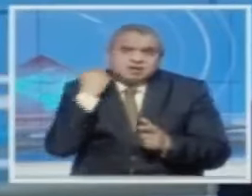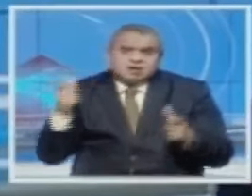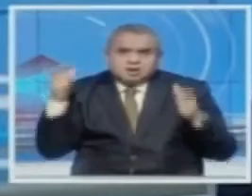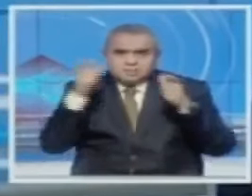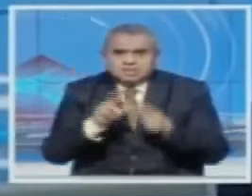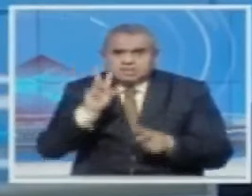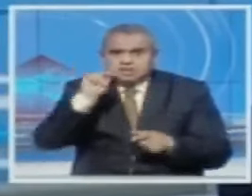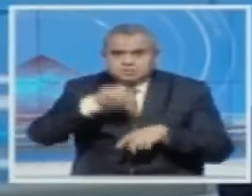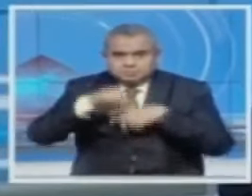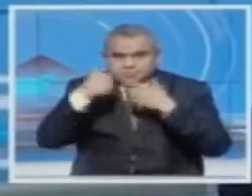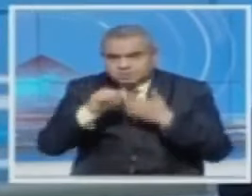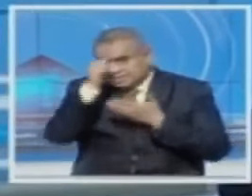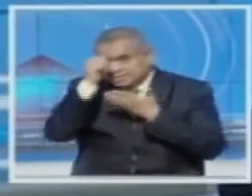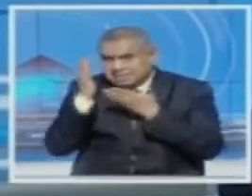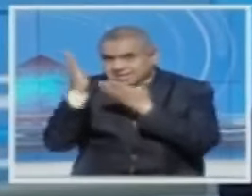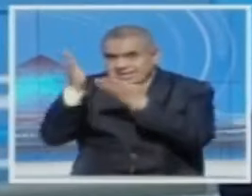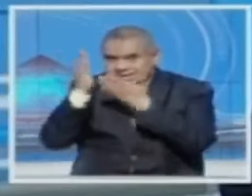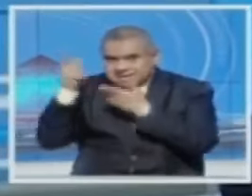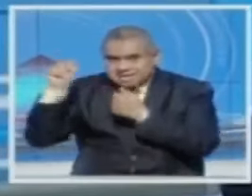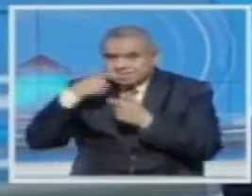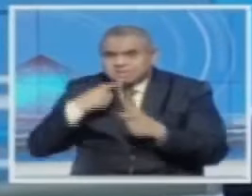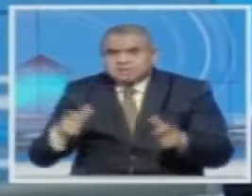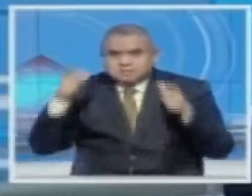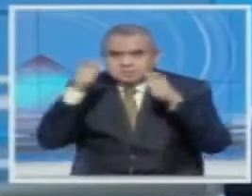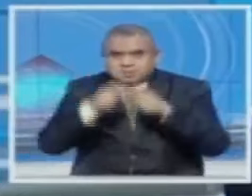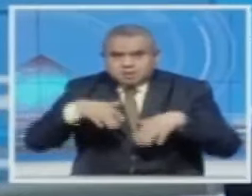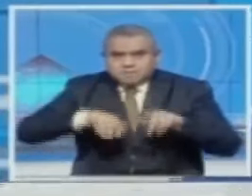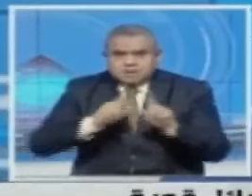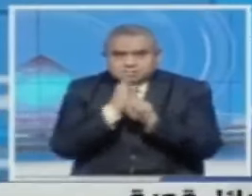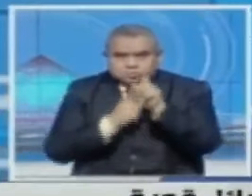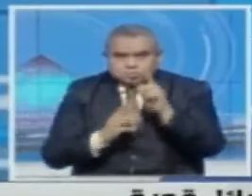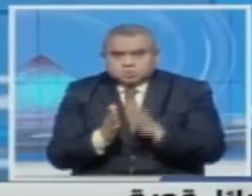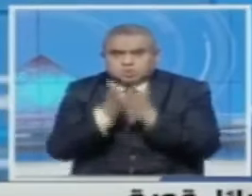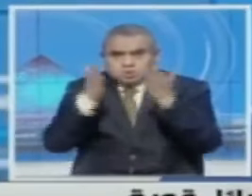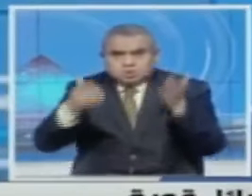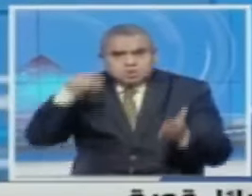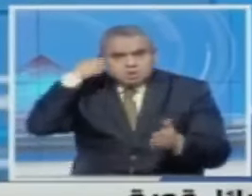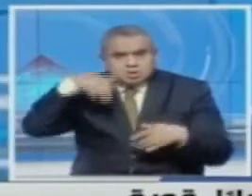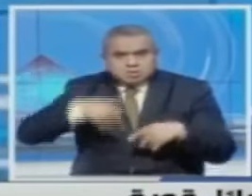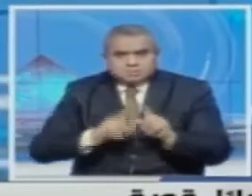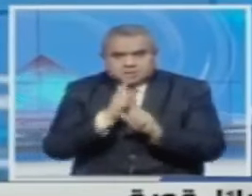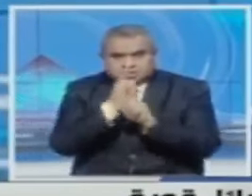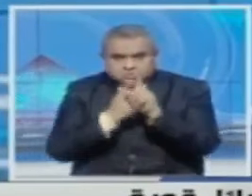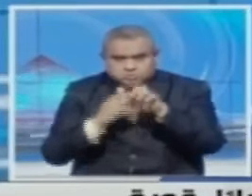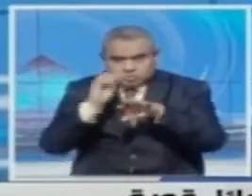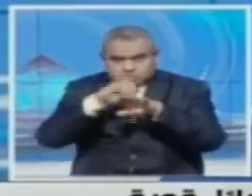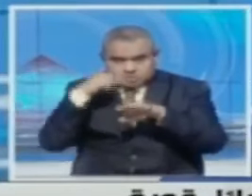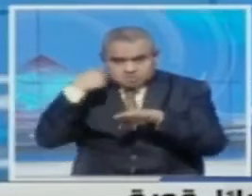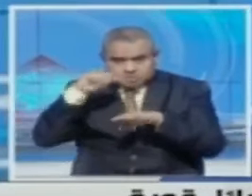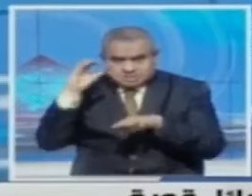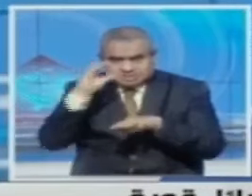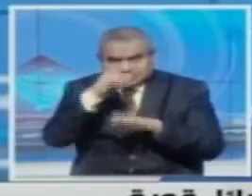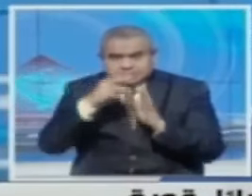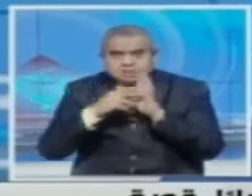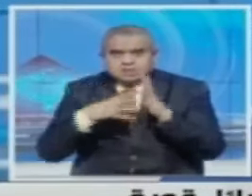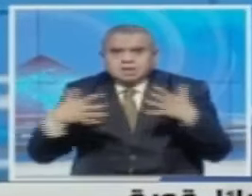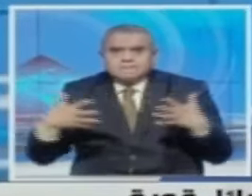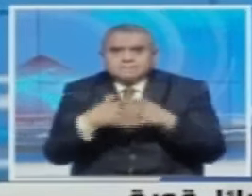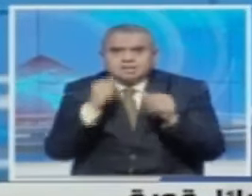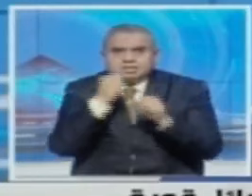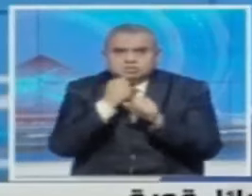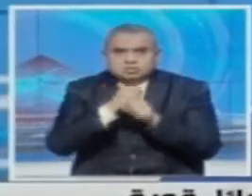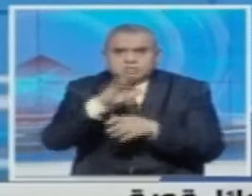قمة 20 بنيودلهي. وخلال اجتماع مجلس الوزراء أوضح مدبولي أن الرئيس أكد أهمية تكاتف الجهود الدولية